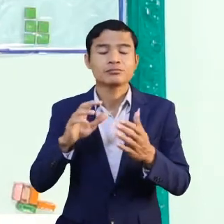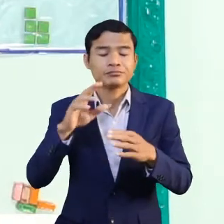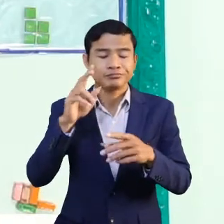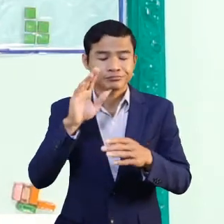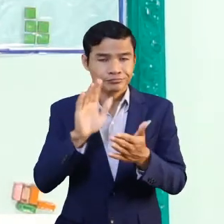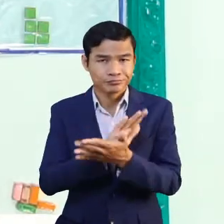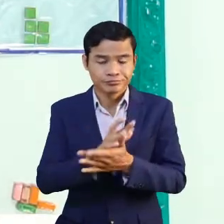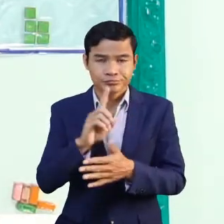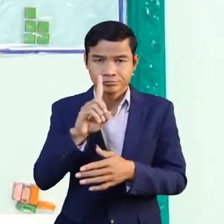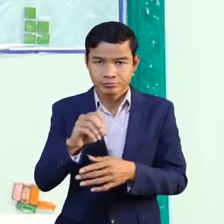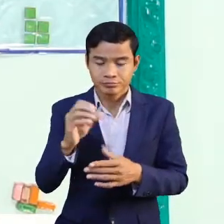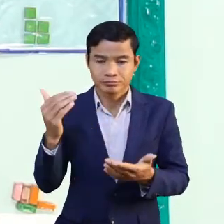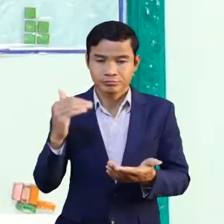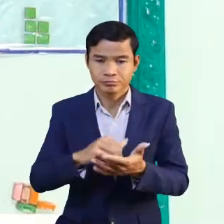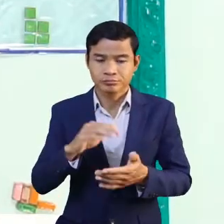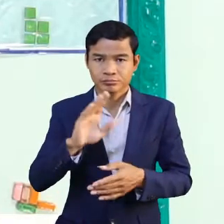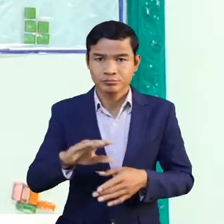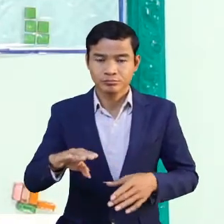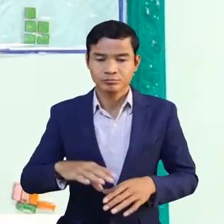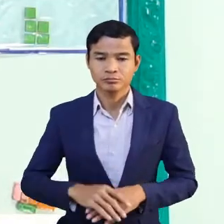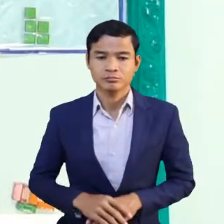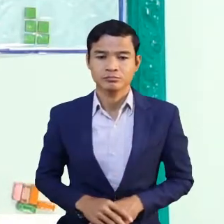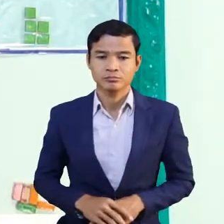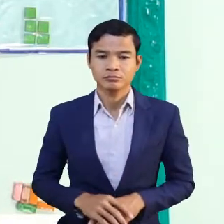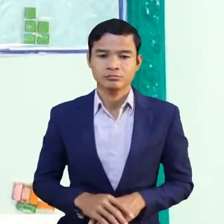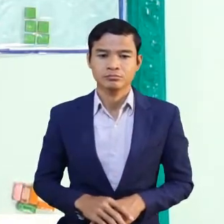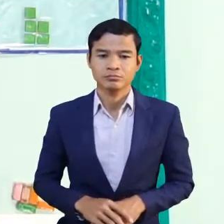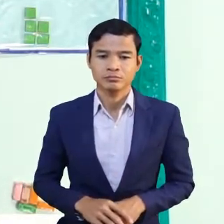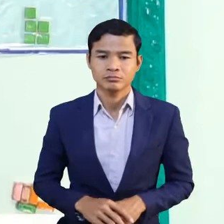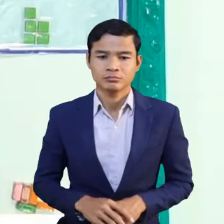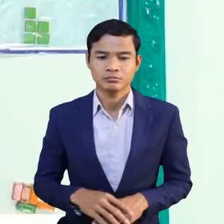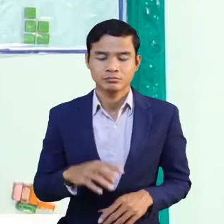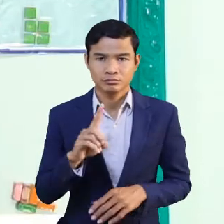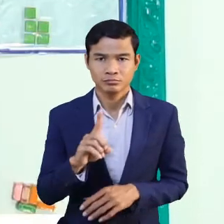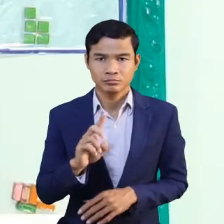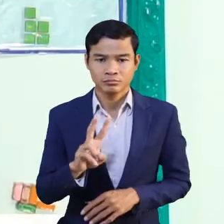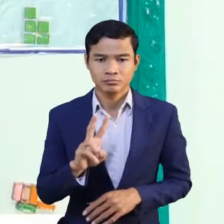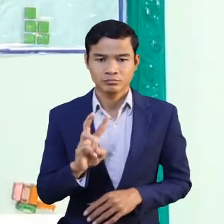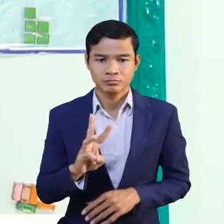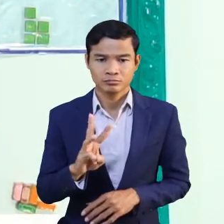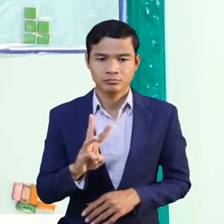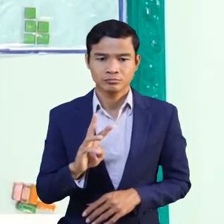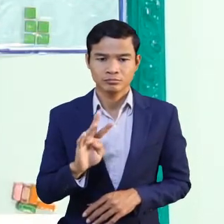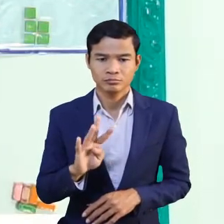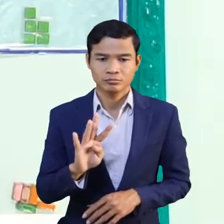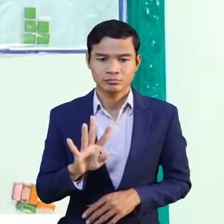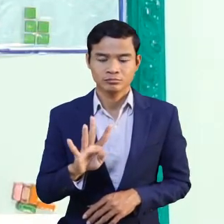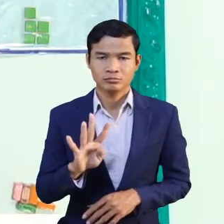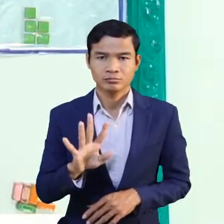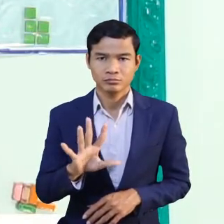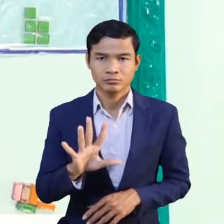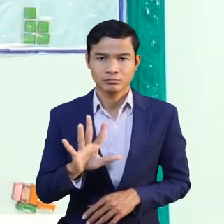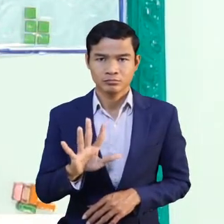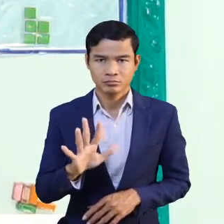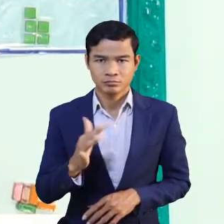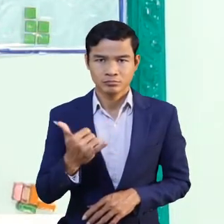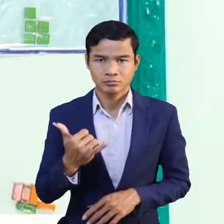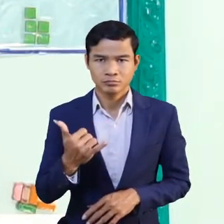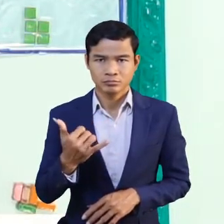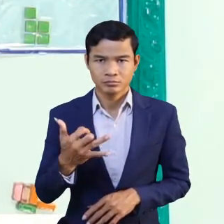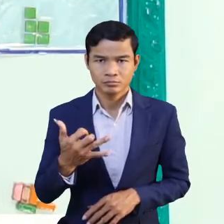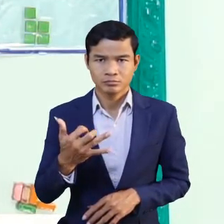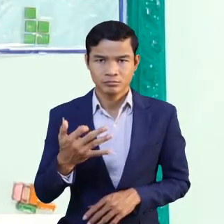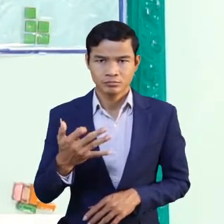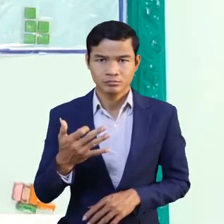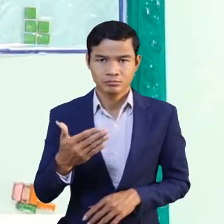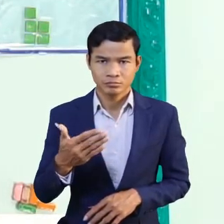10វិញម្ដងណាកូនណាបងផ្ទៀងផ្ទាត់ទាំងអស់គ្នាតា1 2 3 4 5